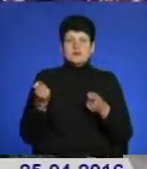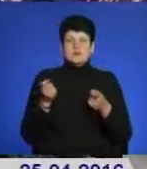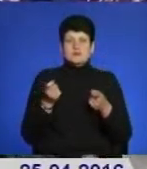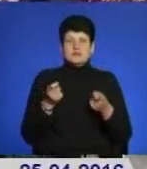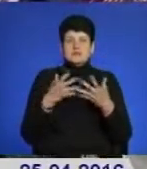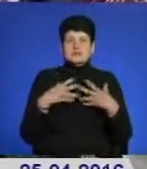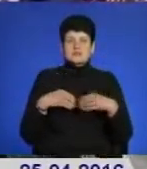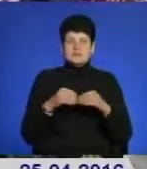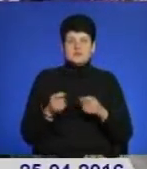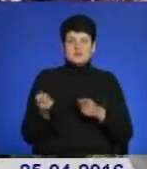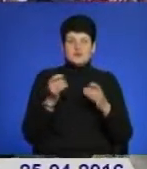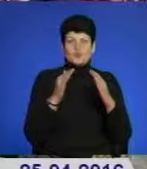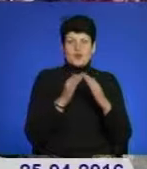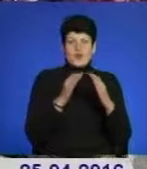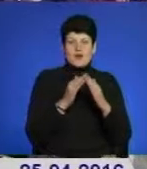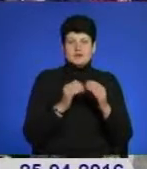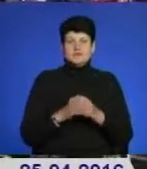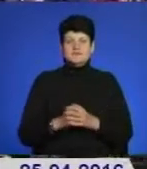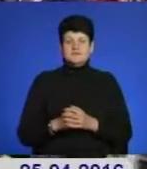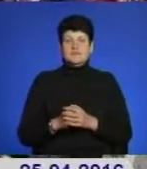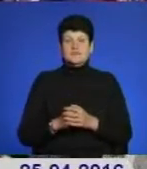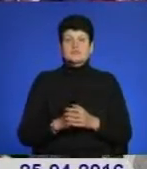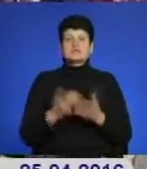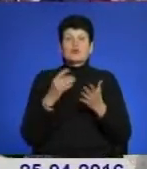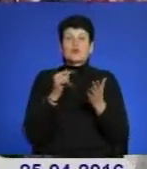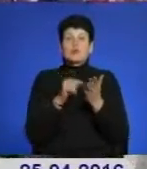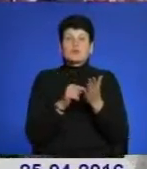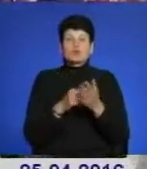до хати. З якою метою?